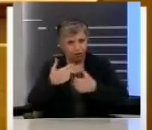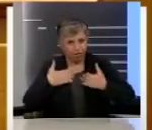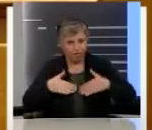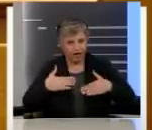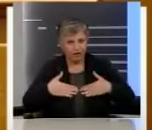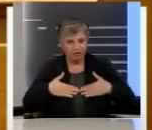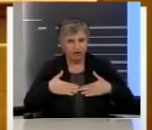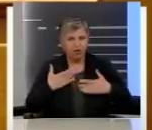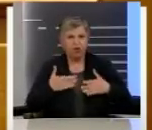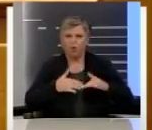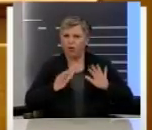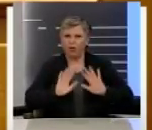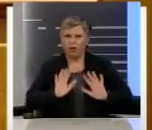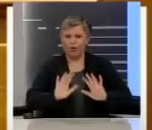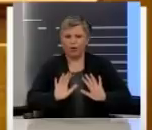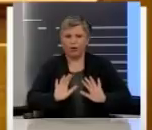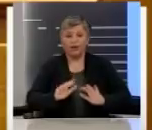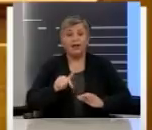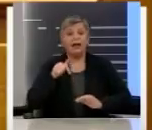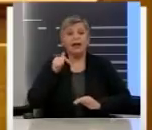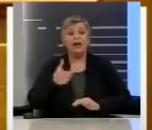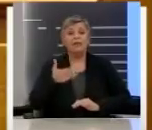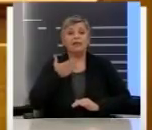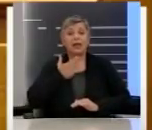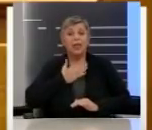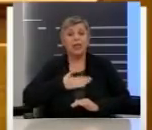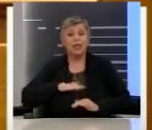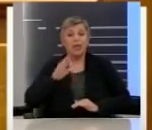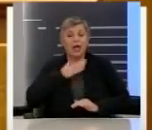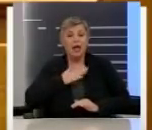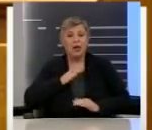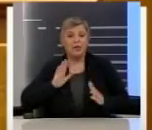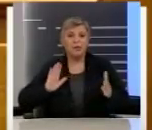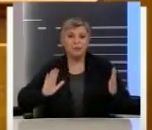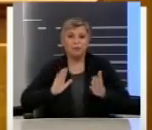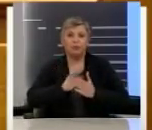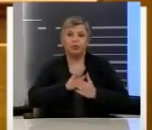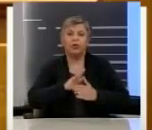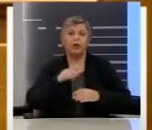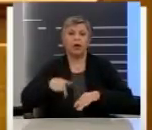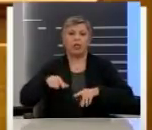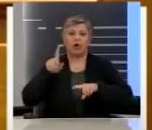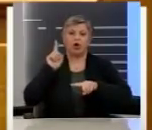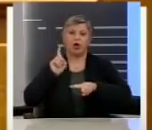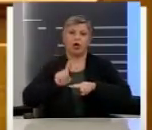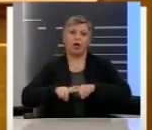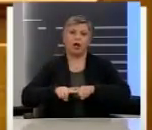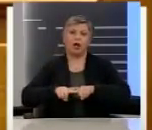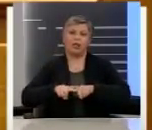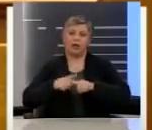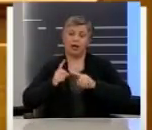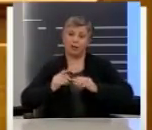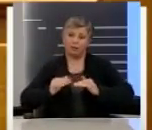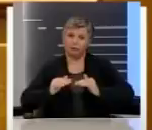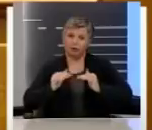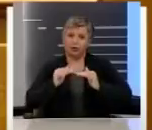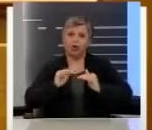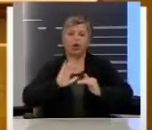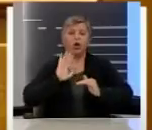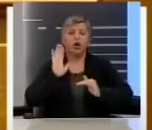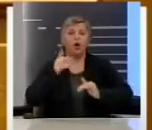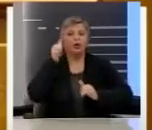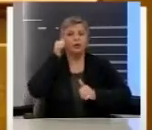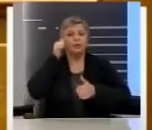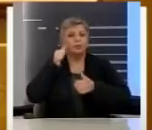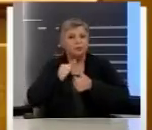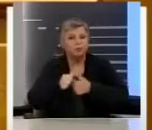μείνουμε Ευρώπη σημαίνει πρώτα απ' όλα να δώσουμε μάχες εντός της χώρας, για να υπερβούμε τις τρευλώσεις, τις αγκυλώσεις,